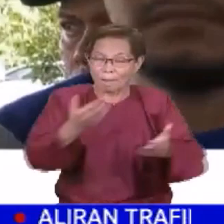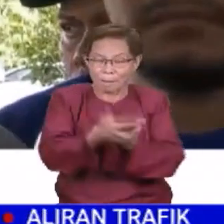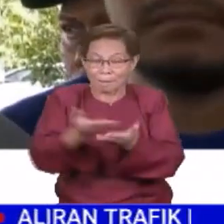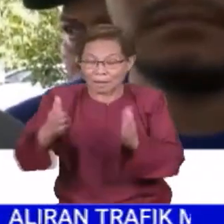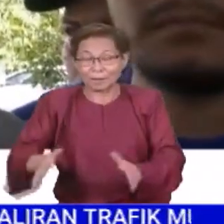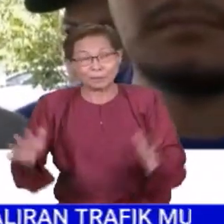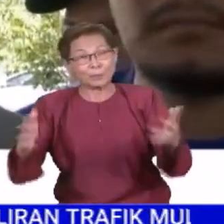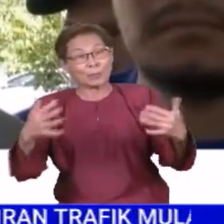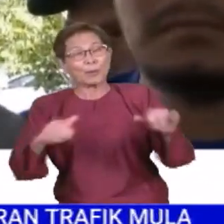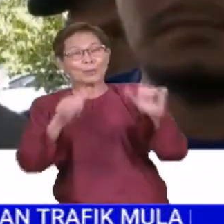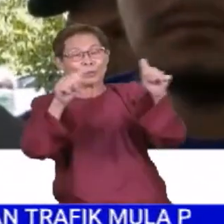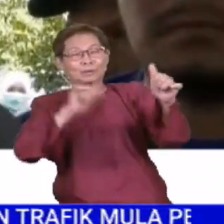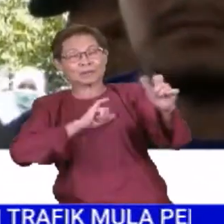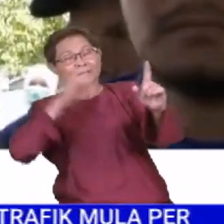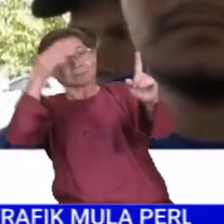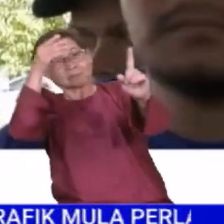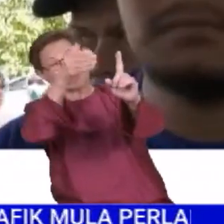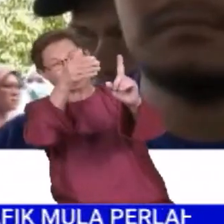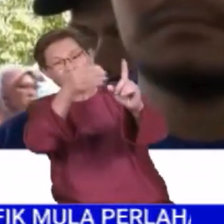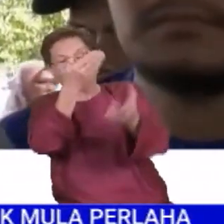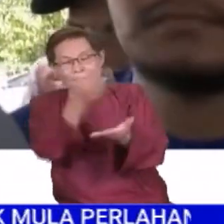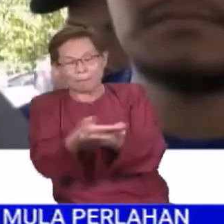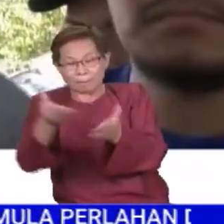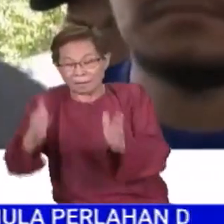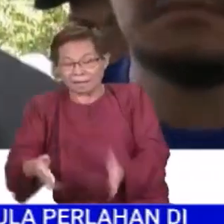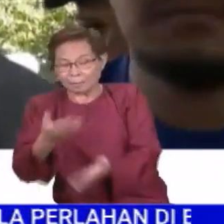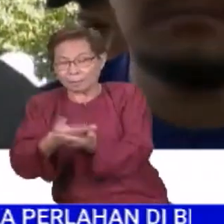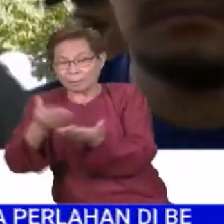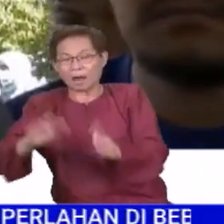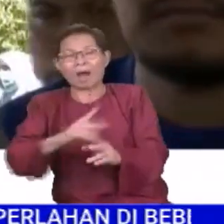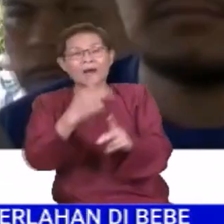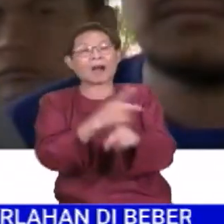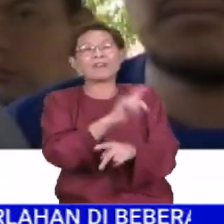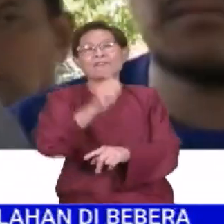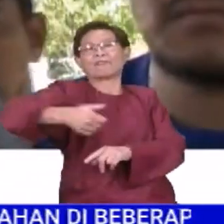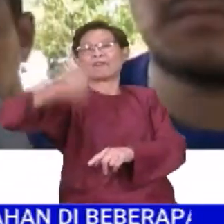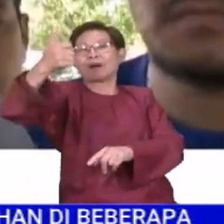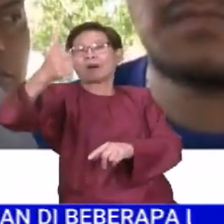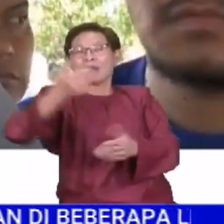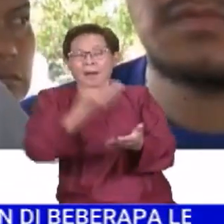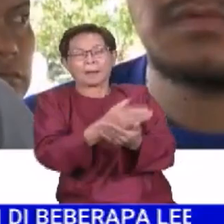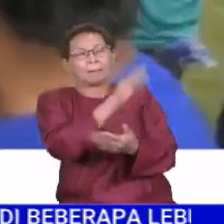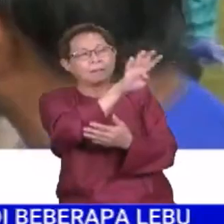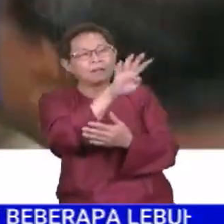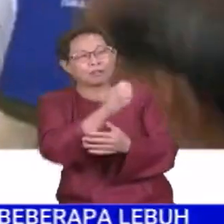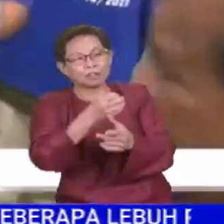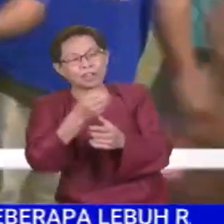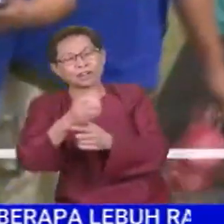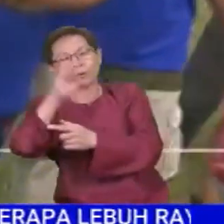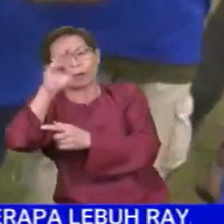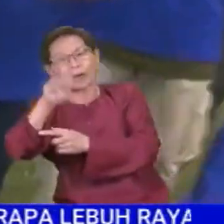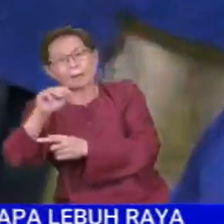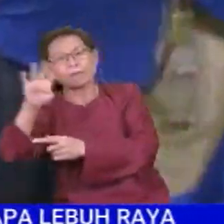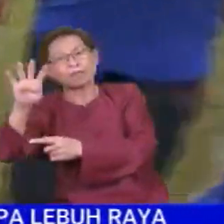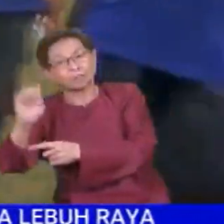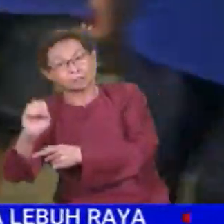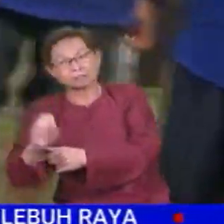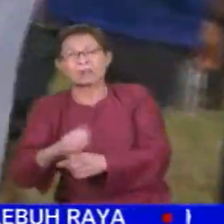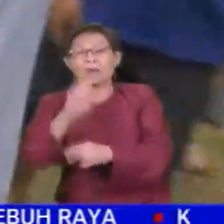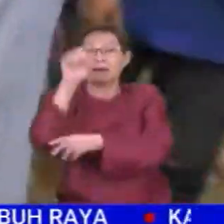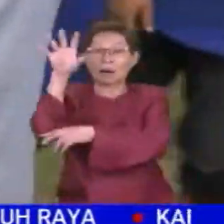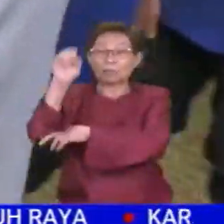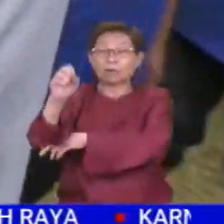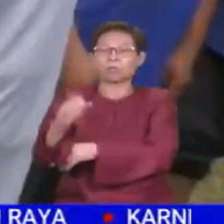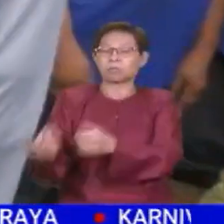pembeli. Saya punya target adalah lebih kepada pembeli-pembeli kali pertama, sama ada B40 atau M40.